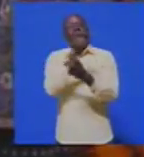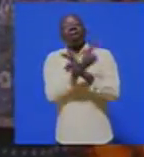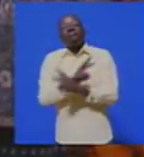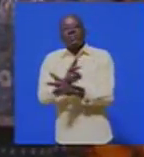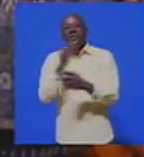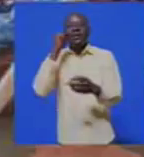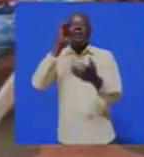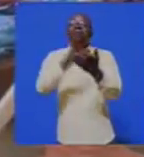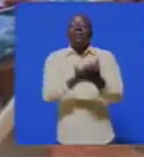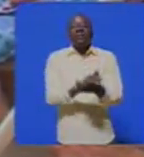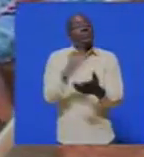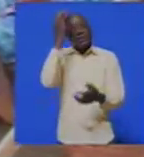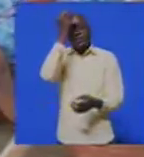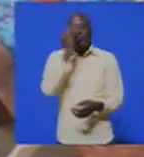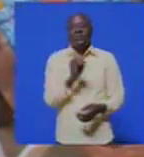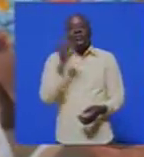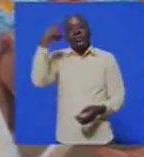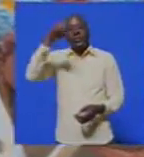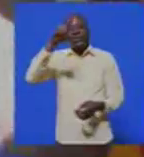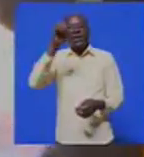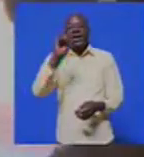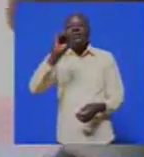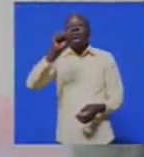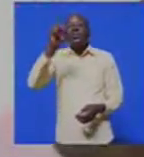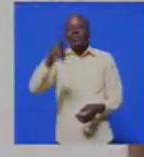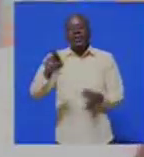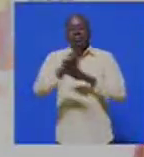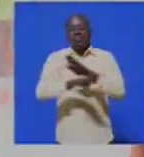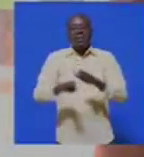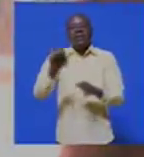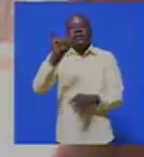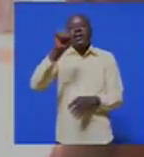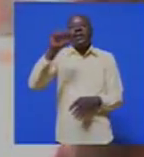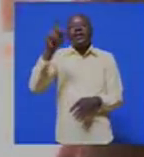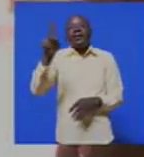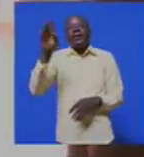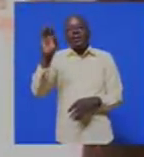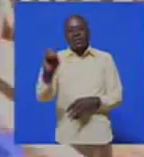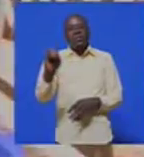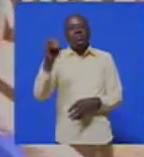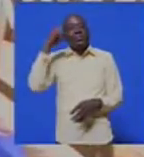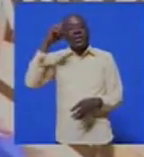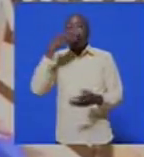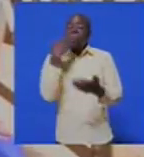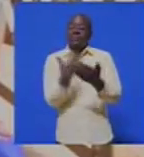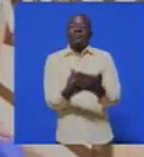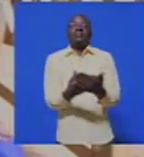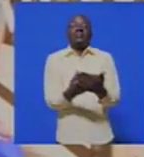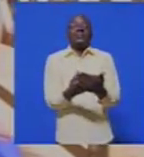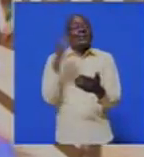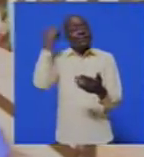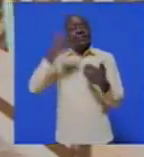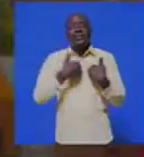et de l'orphelin au Passoré, Asfopé, basé à Yako. Au-delà de cette ambiance de bonne humeur, il y a une